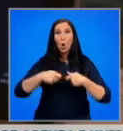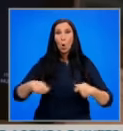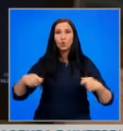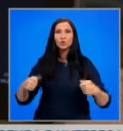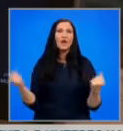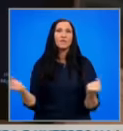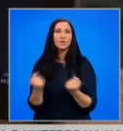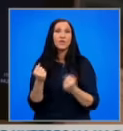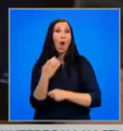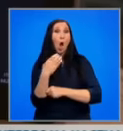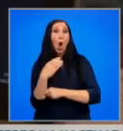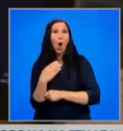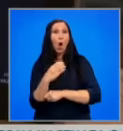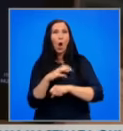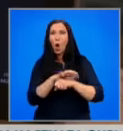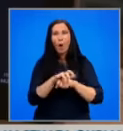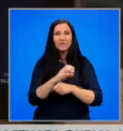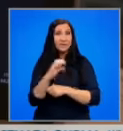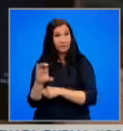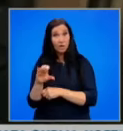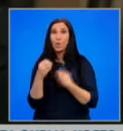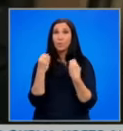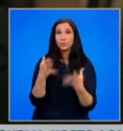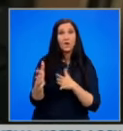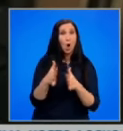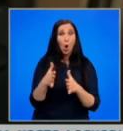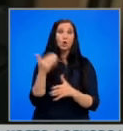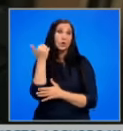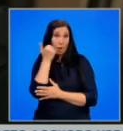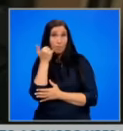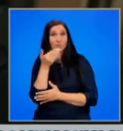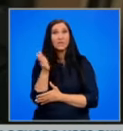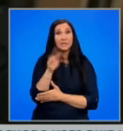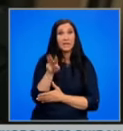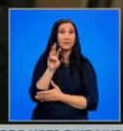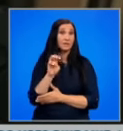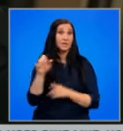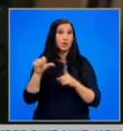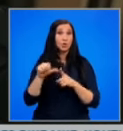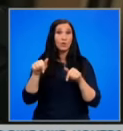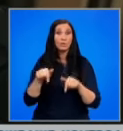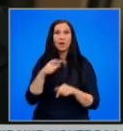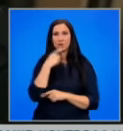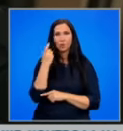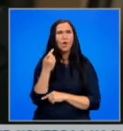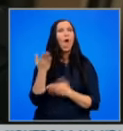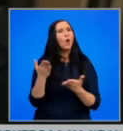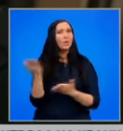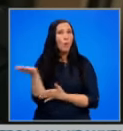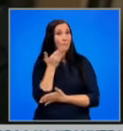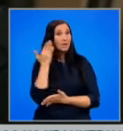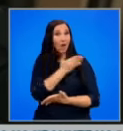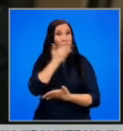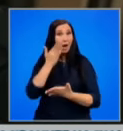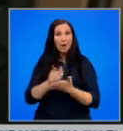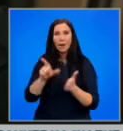Удължаването на действието на COVID-сертификата ще позволи на хората да го използват и след 30 юни тази година, когато беше